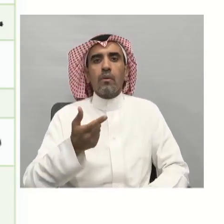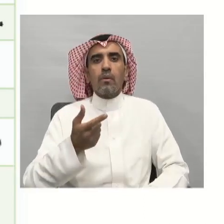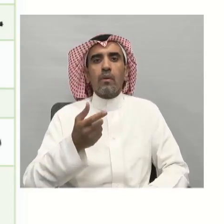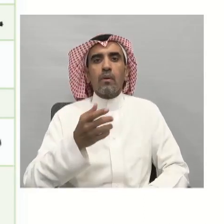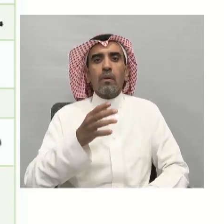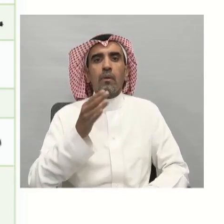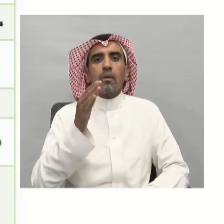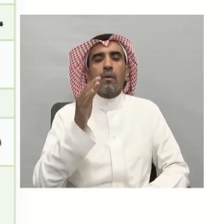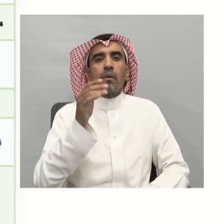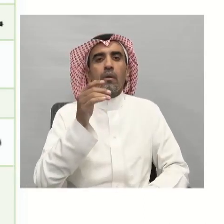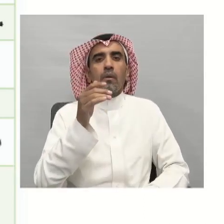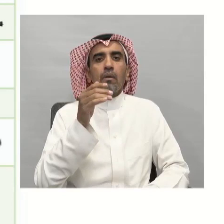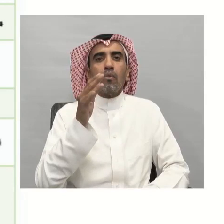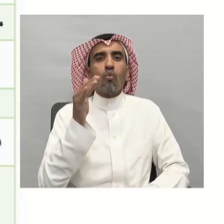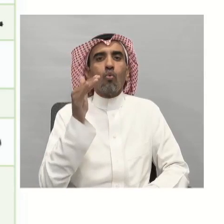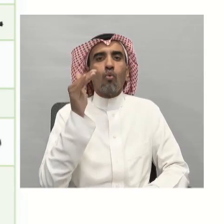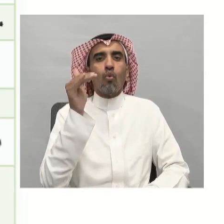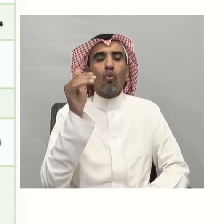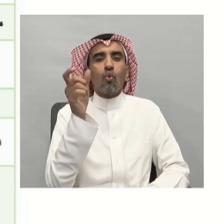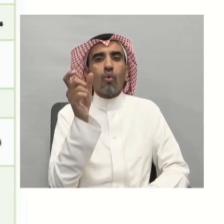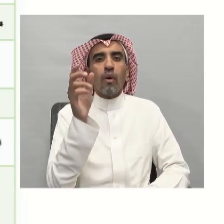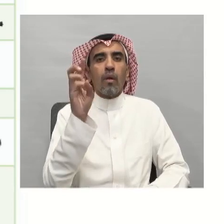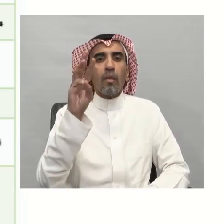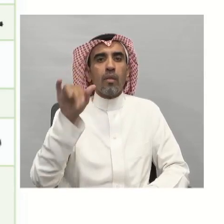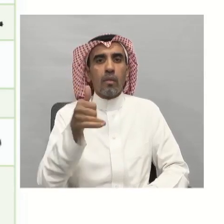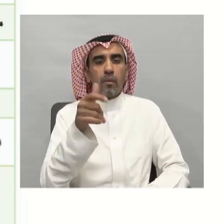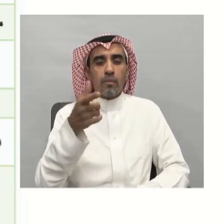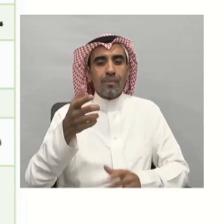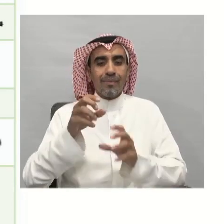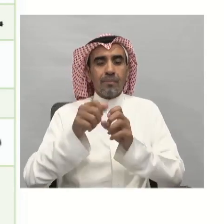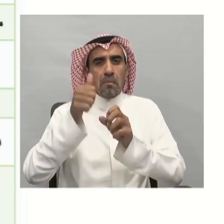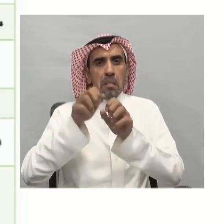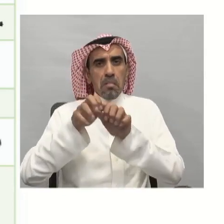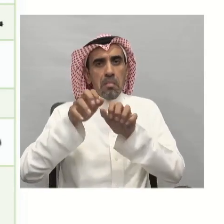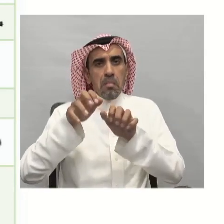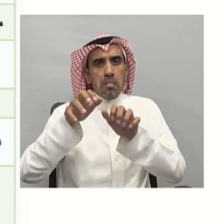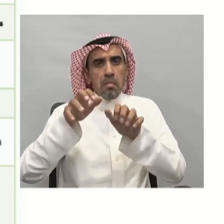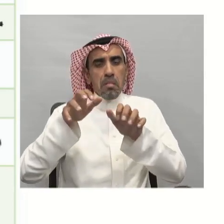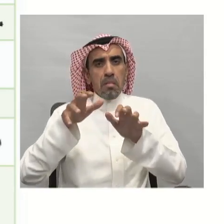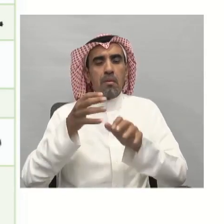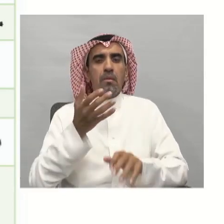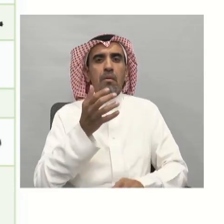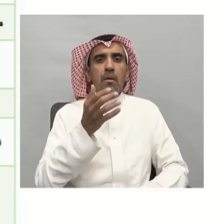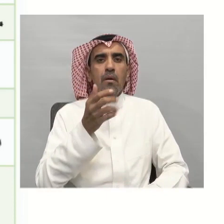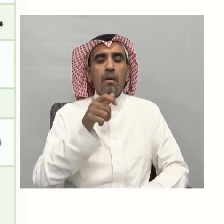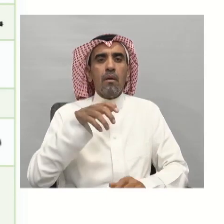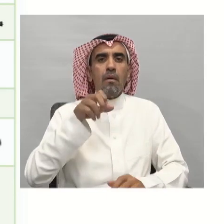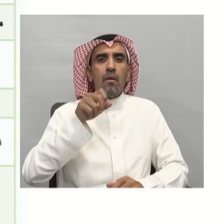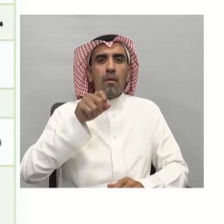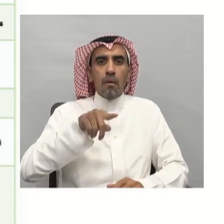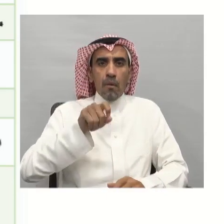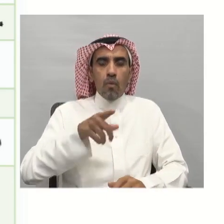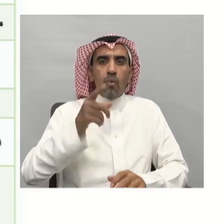أولا لأن الأسفنج يحتوي على تركيب تكاثرية أو قادر على إنتاج الحيوانات المنوية والبويضات فهي